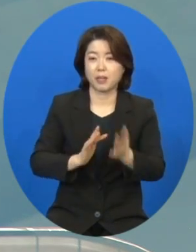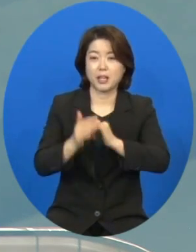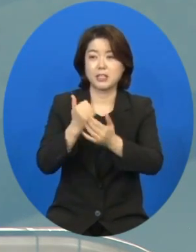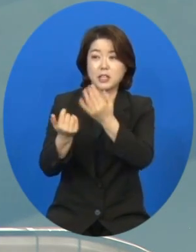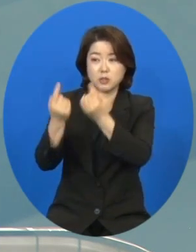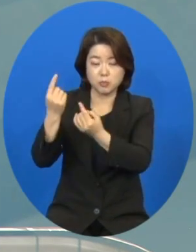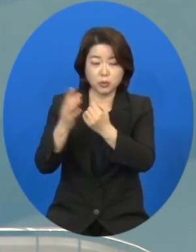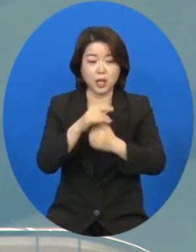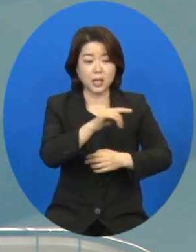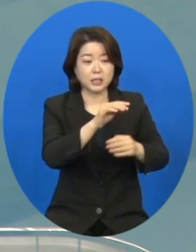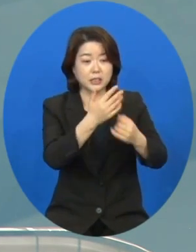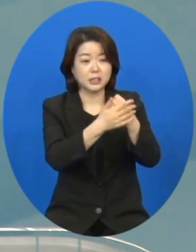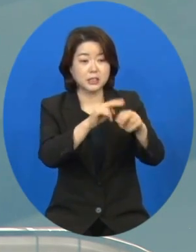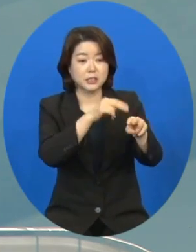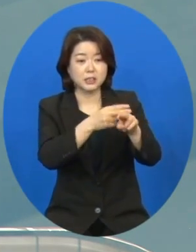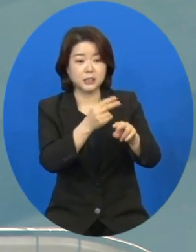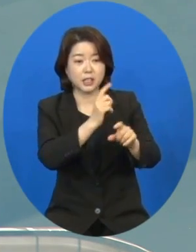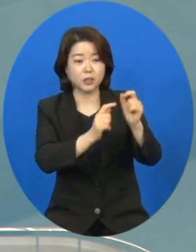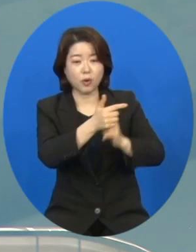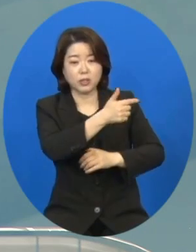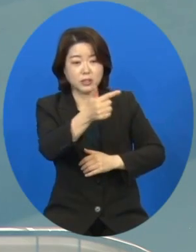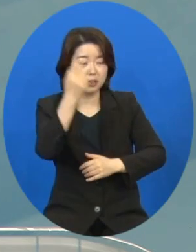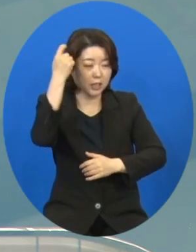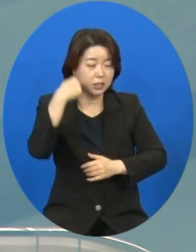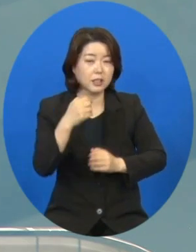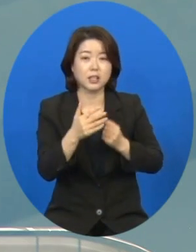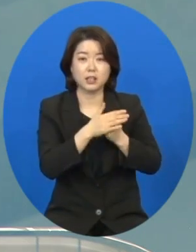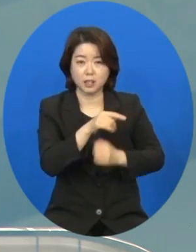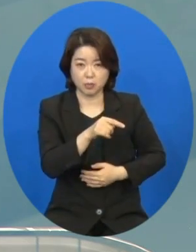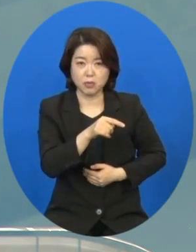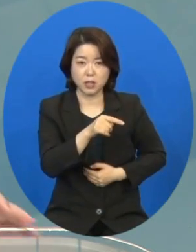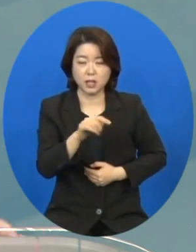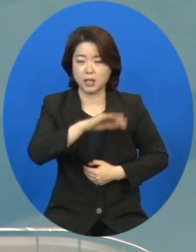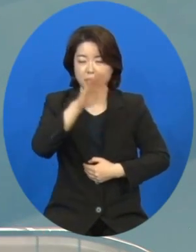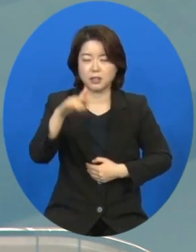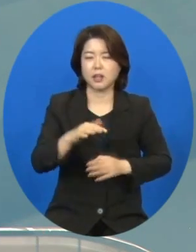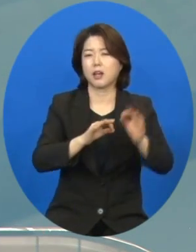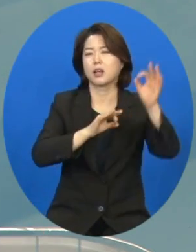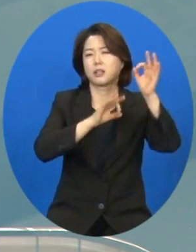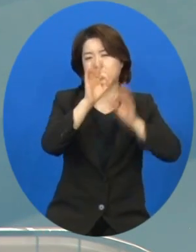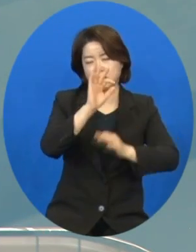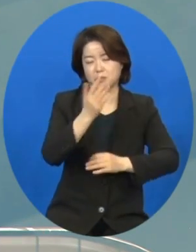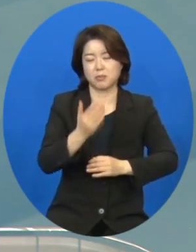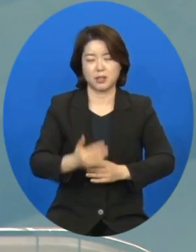예수님보다도 은사가 더 커 보이는 것 때문에 다 실족하시더라.